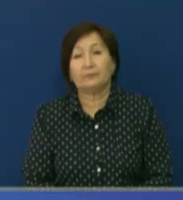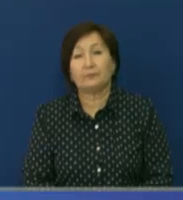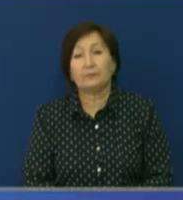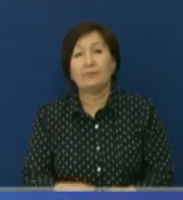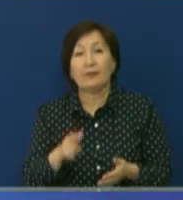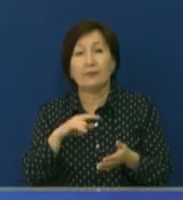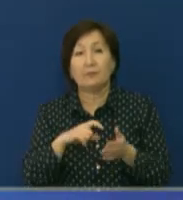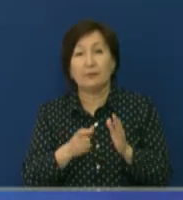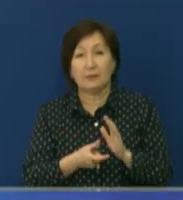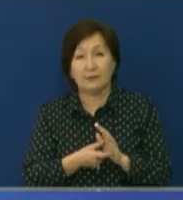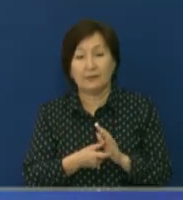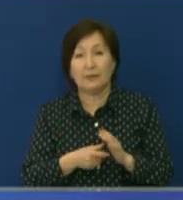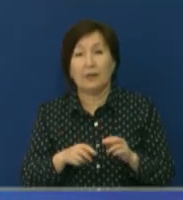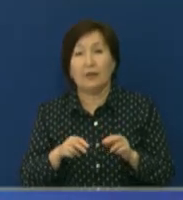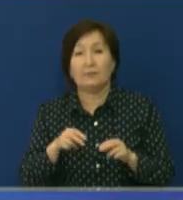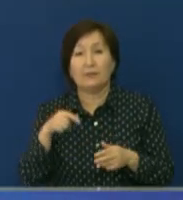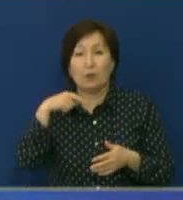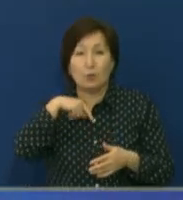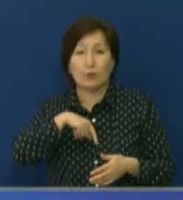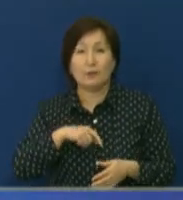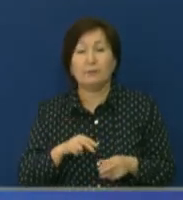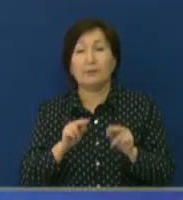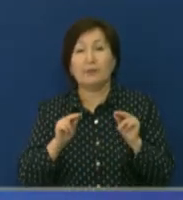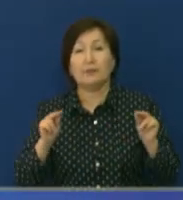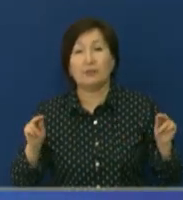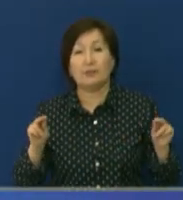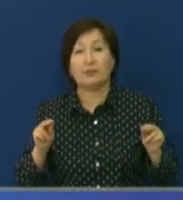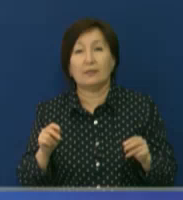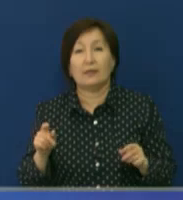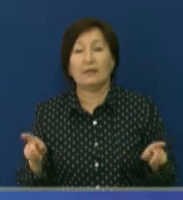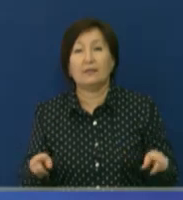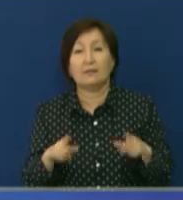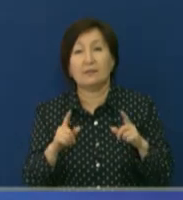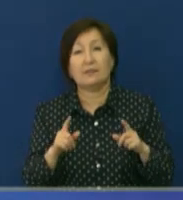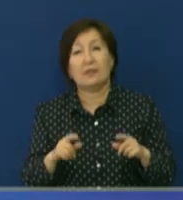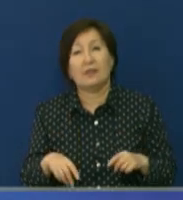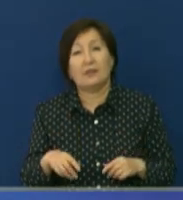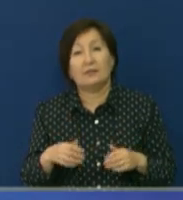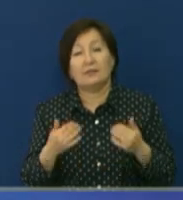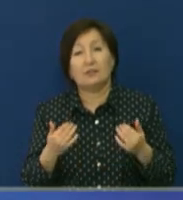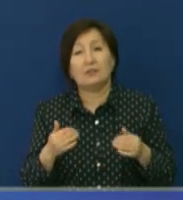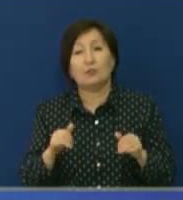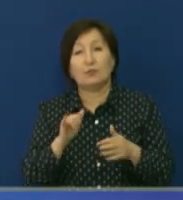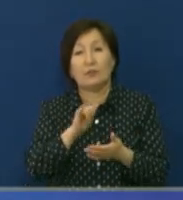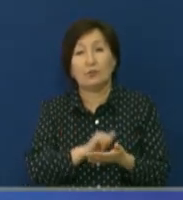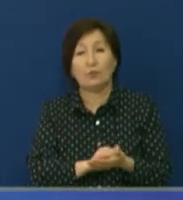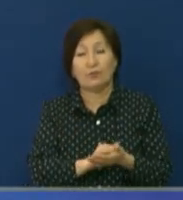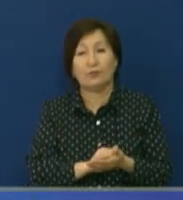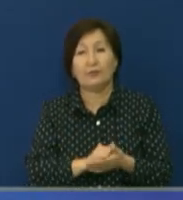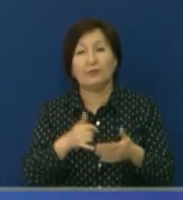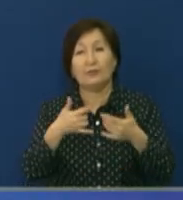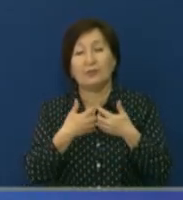в кабинете психолого-педагогической коррекции города семей при поддержке фондов развития социальных проектов установлены тренажеры